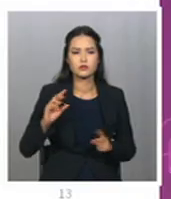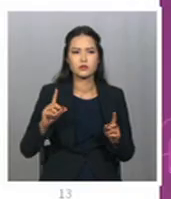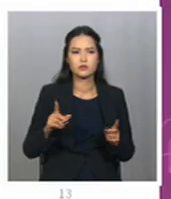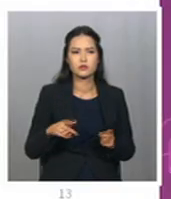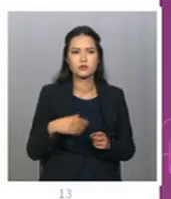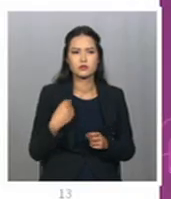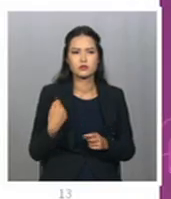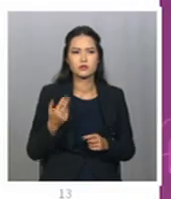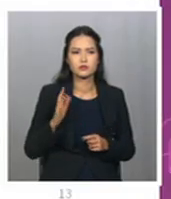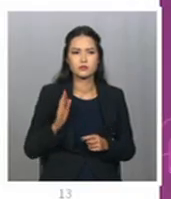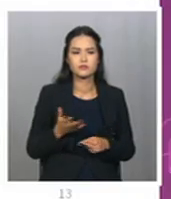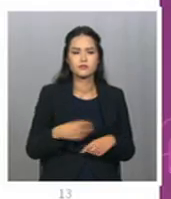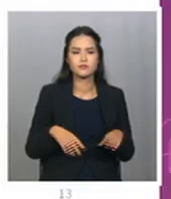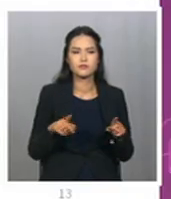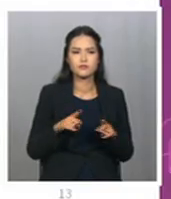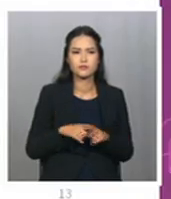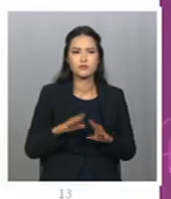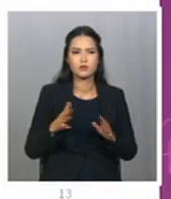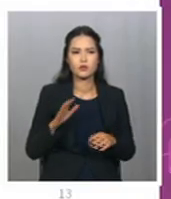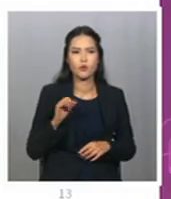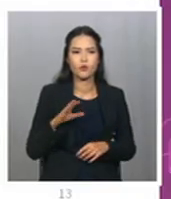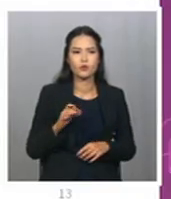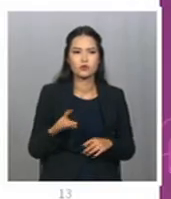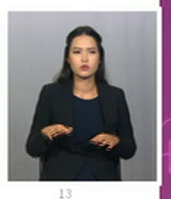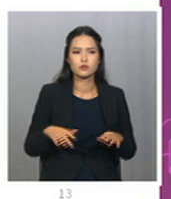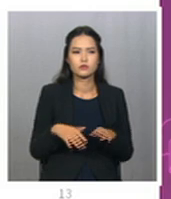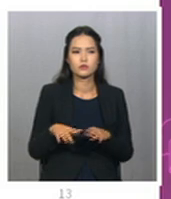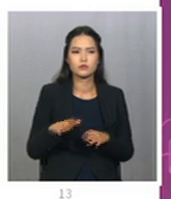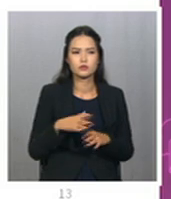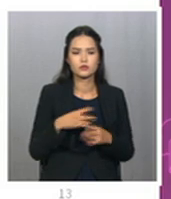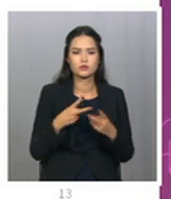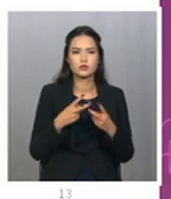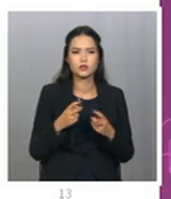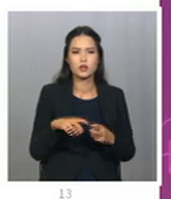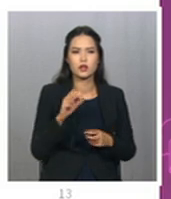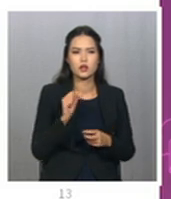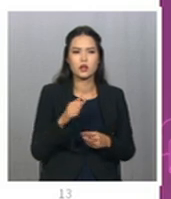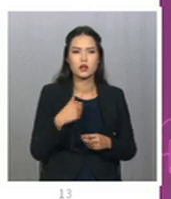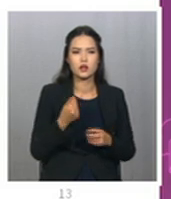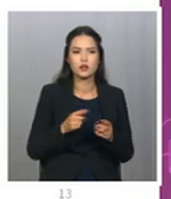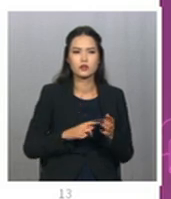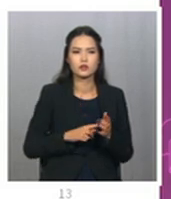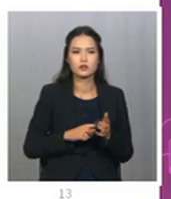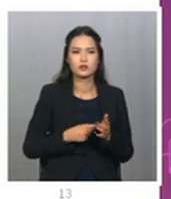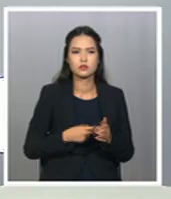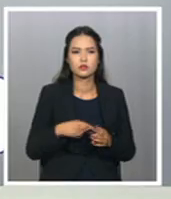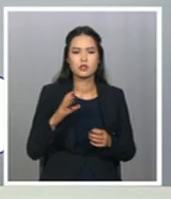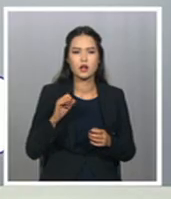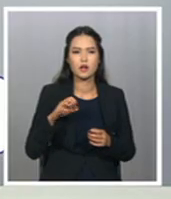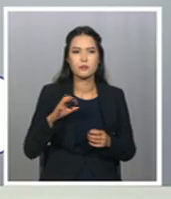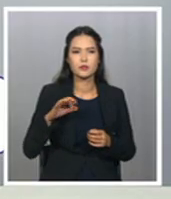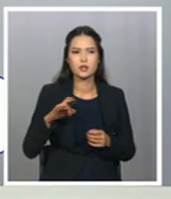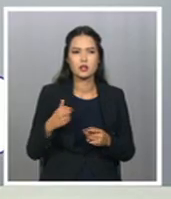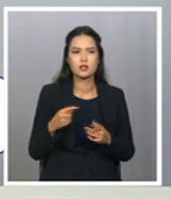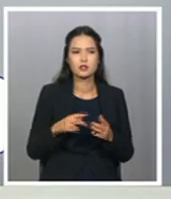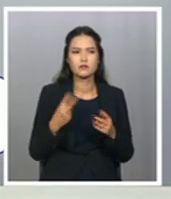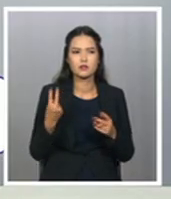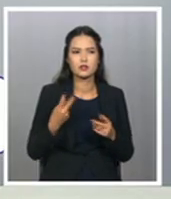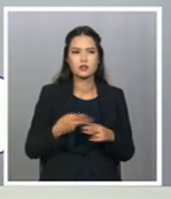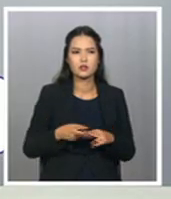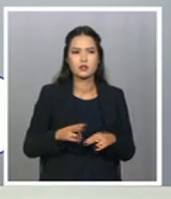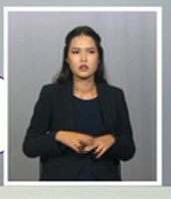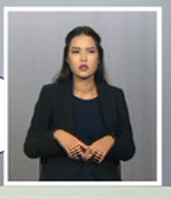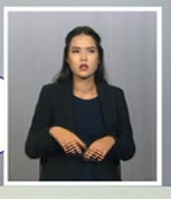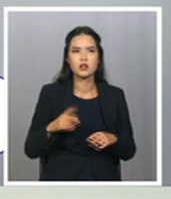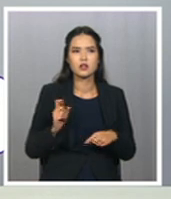0. Бұл жерде үдеудің амплитудалық мәні тең болады а көбейтілген омега квадрат. Енді гармоникалық